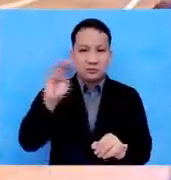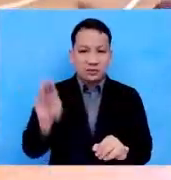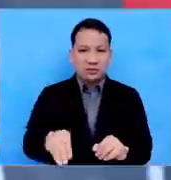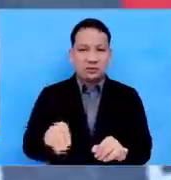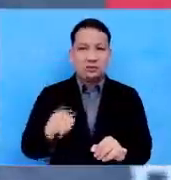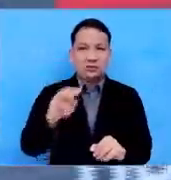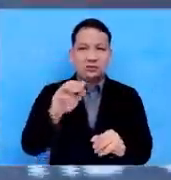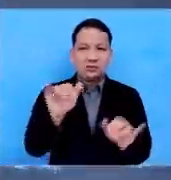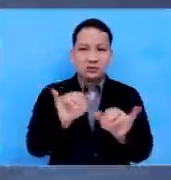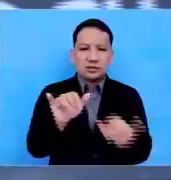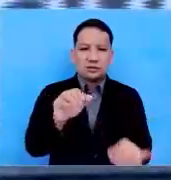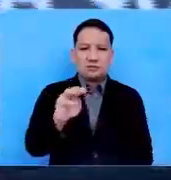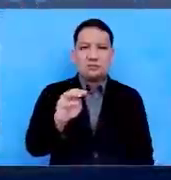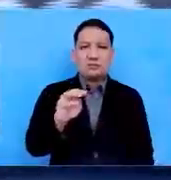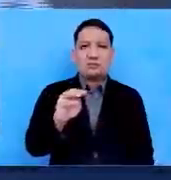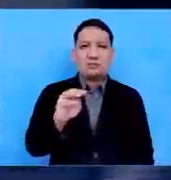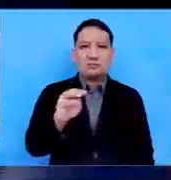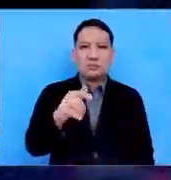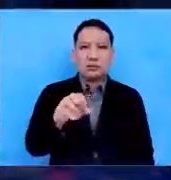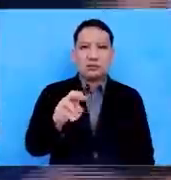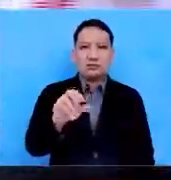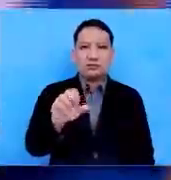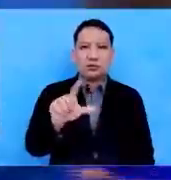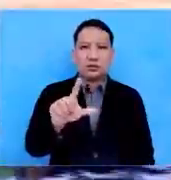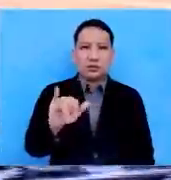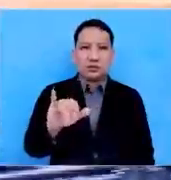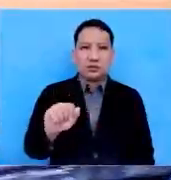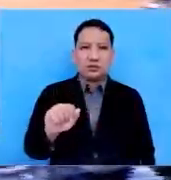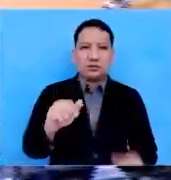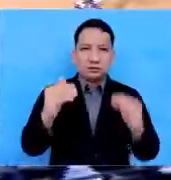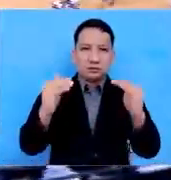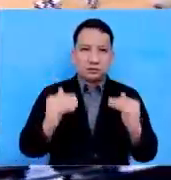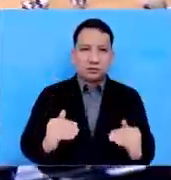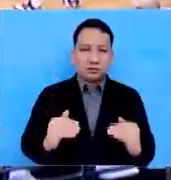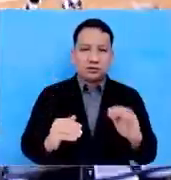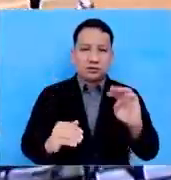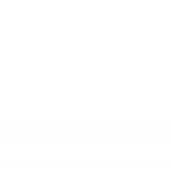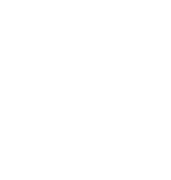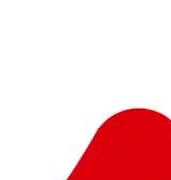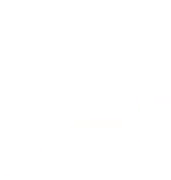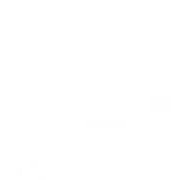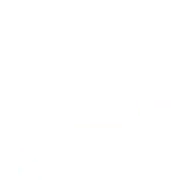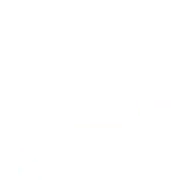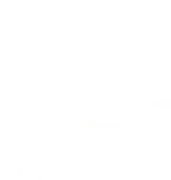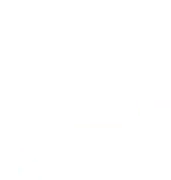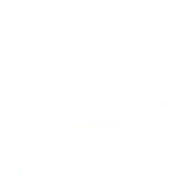ng record, pero dahil sa quotient rule, bumagsak sila sa ika-anim na pwesto.